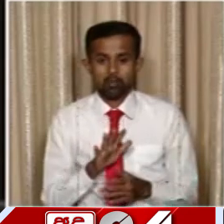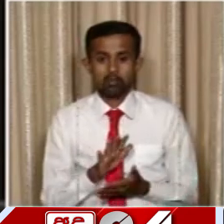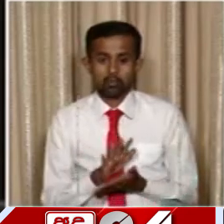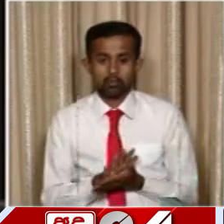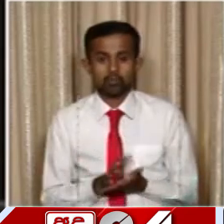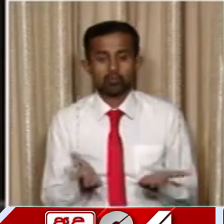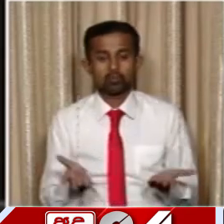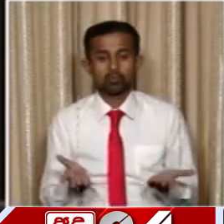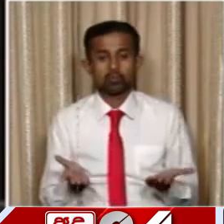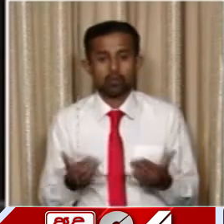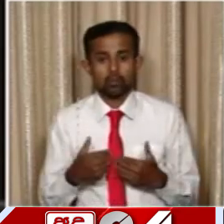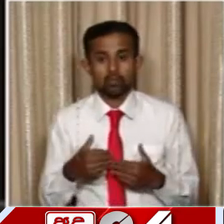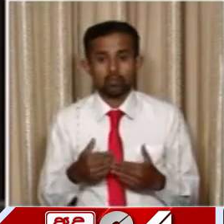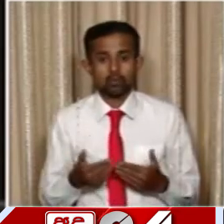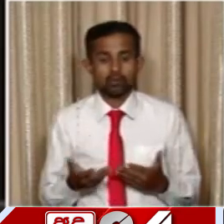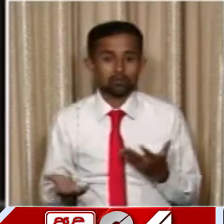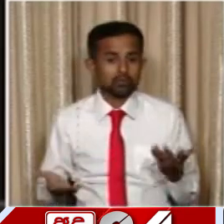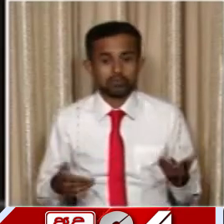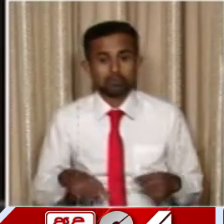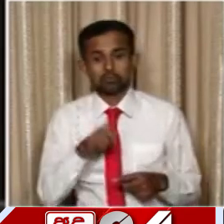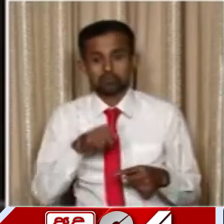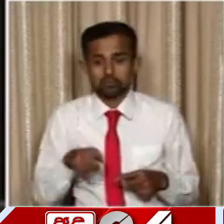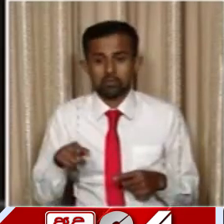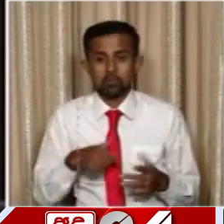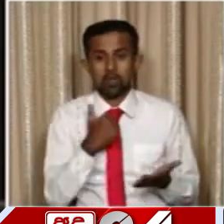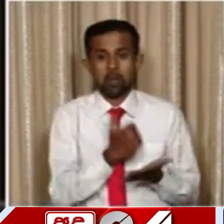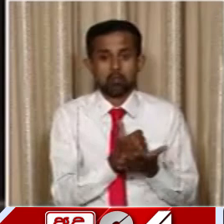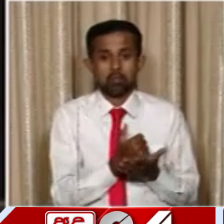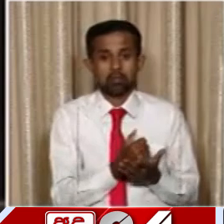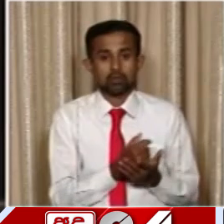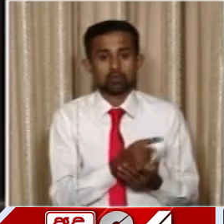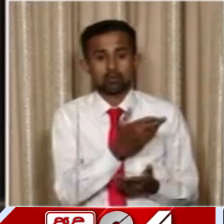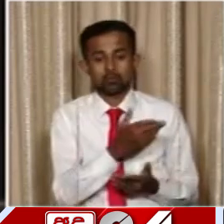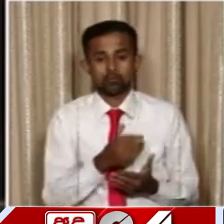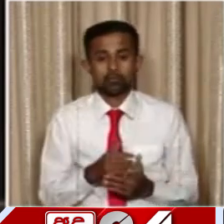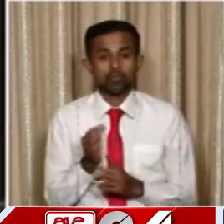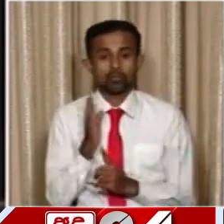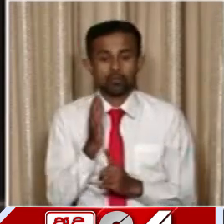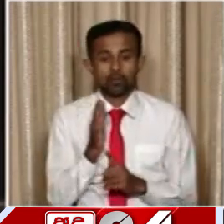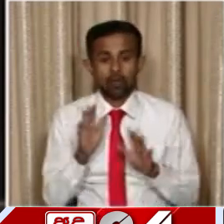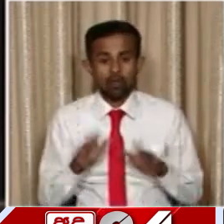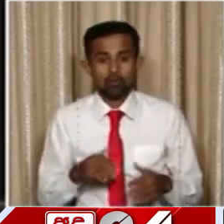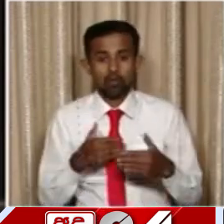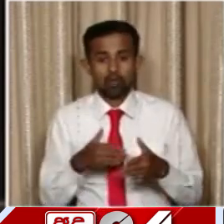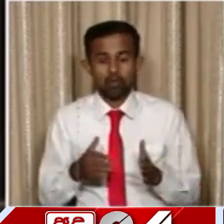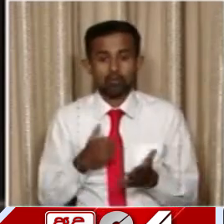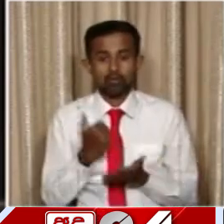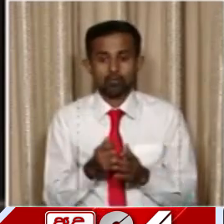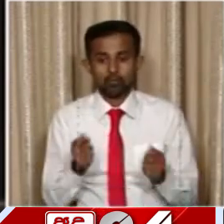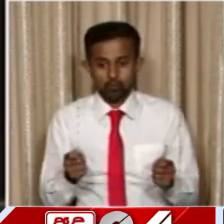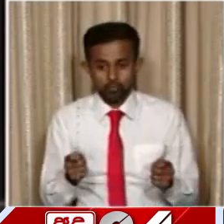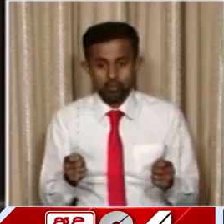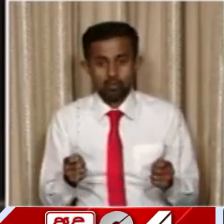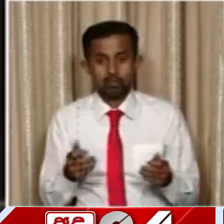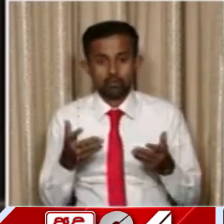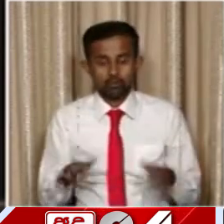ඕනේ මොකද අපි ගියපු නැත තැනක් නැහැ අපි සෙන්ට්‍රල් බැංක මහ බැංකුව අධිපතිතුමා වේවා ජනාධිපති අවසානයේ කැබිනට් පේපර් එකක් දාලා තමයි ගරු